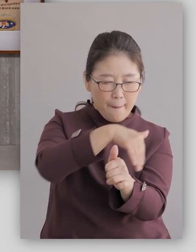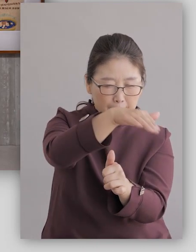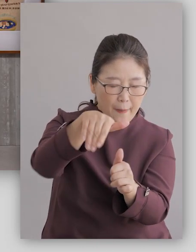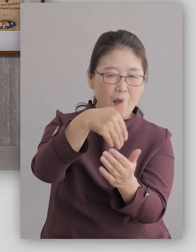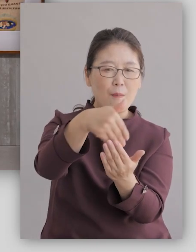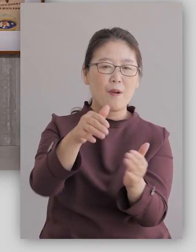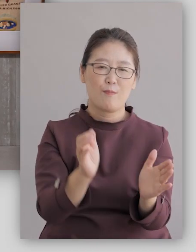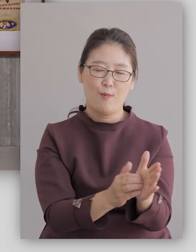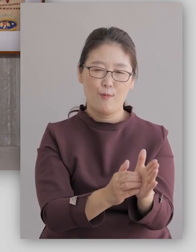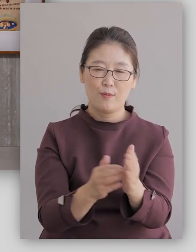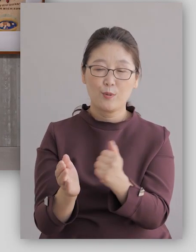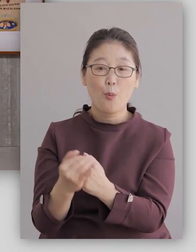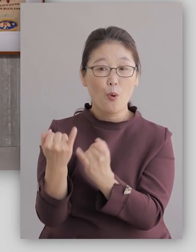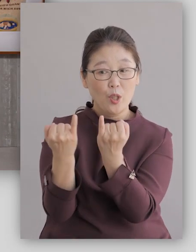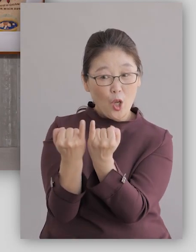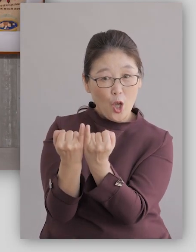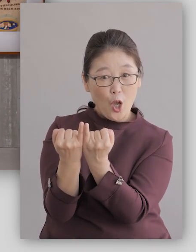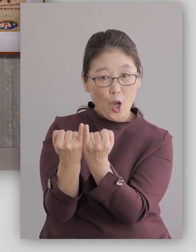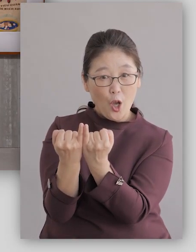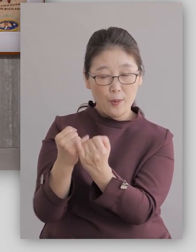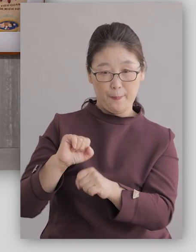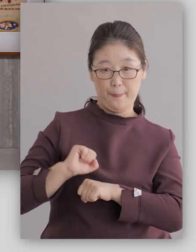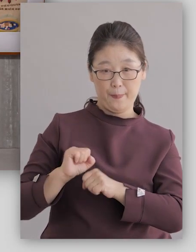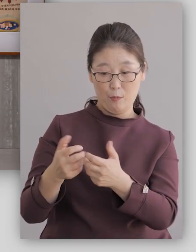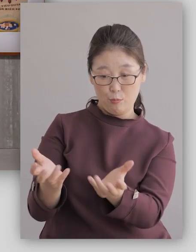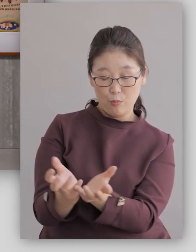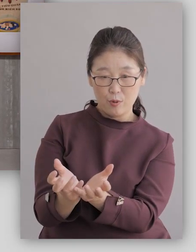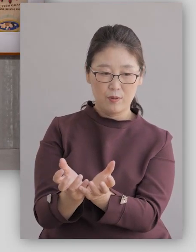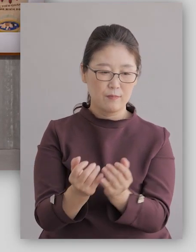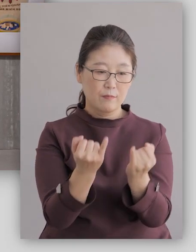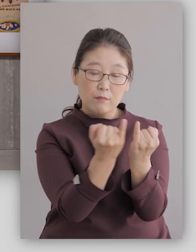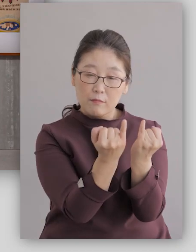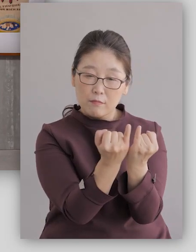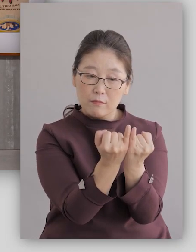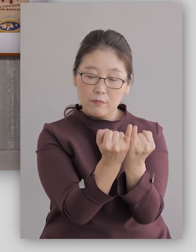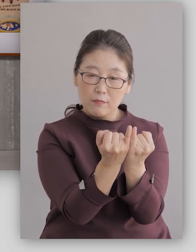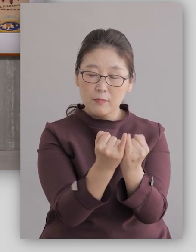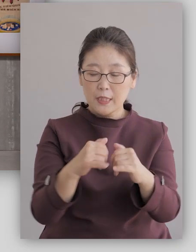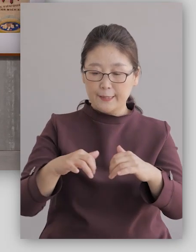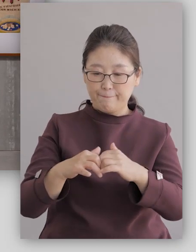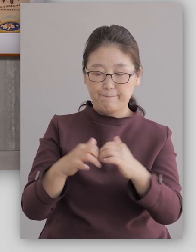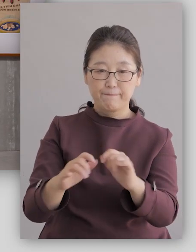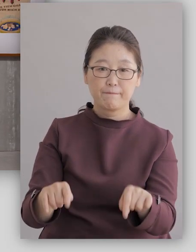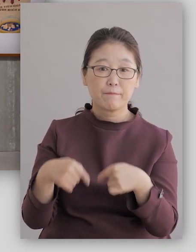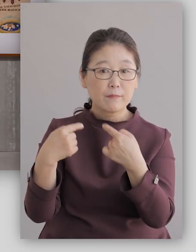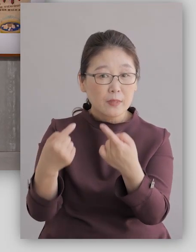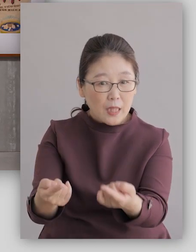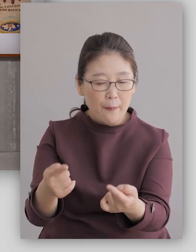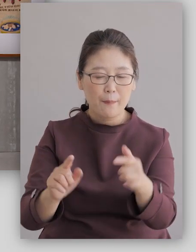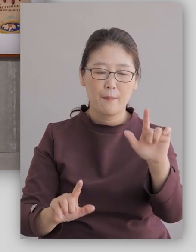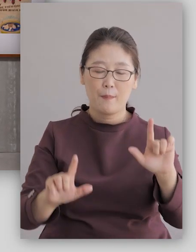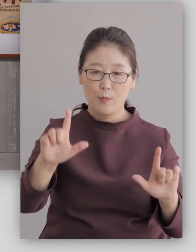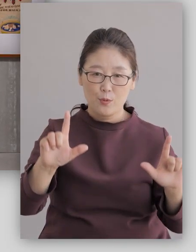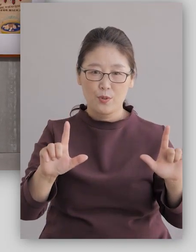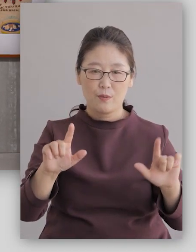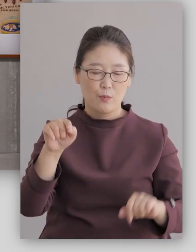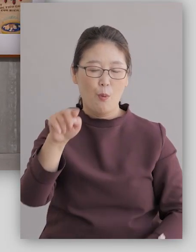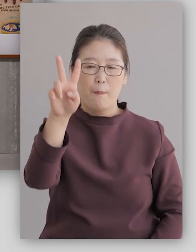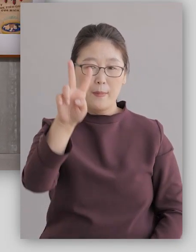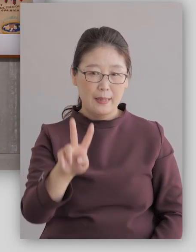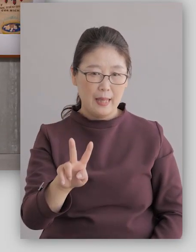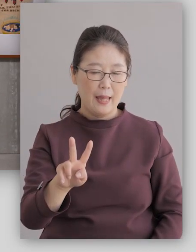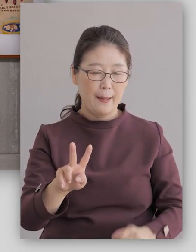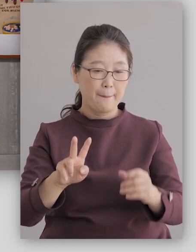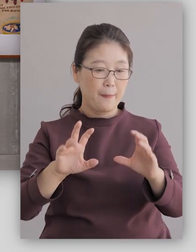특히 여성민병대 작품은 여성들이 그 당시에 어떤 식으로 전쟁에 참여하면서 베트남의 해방을 위해서